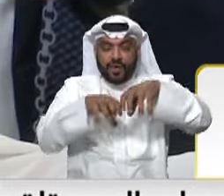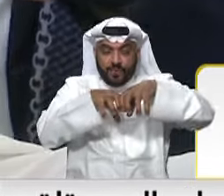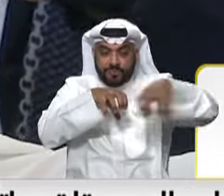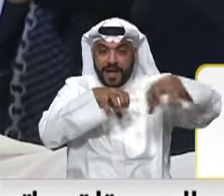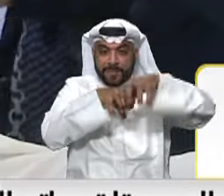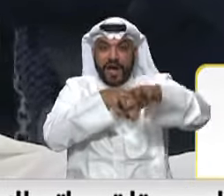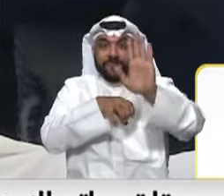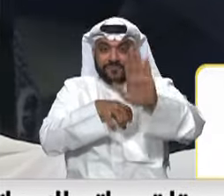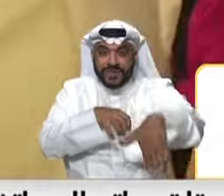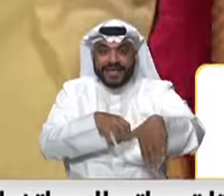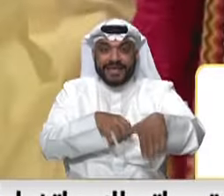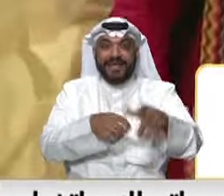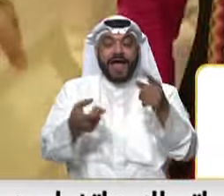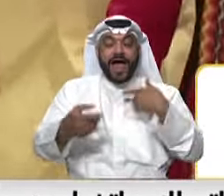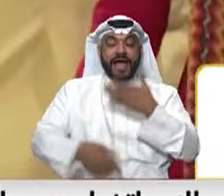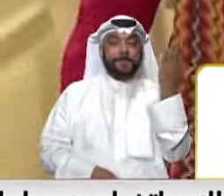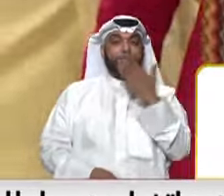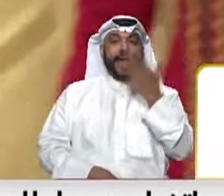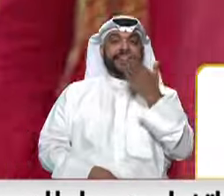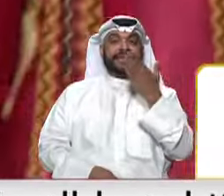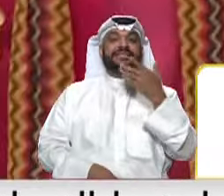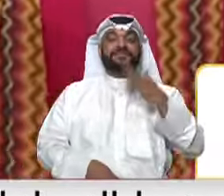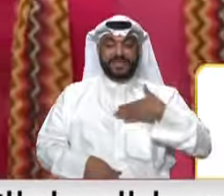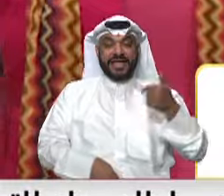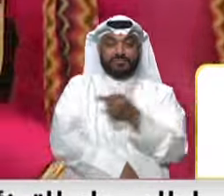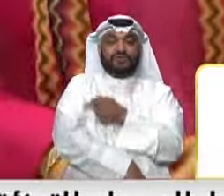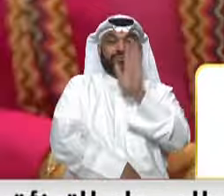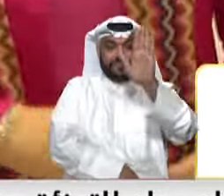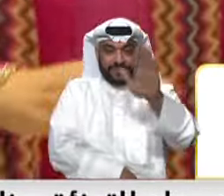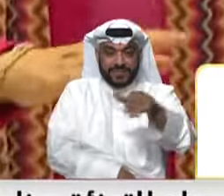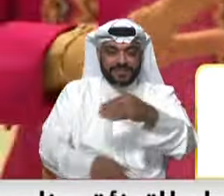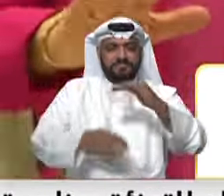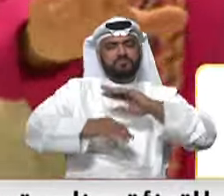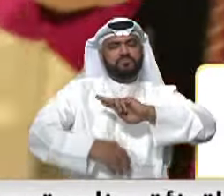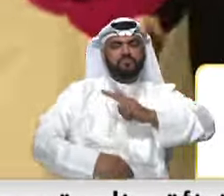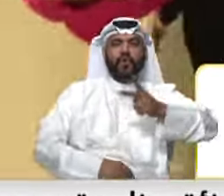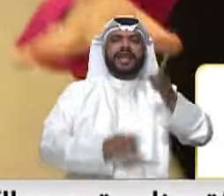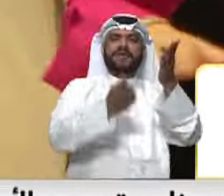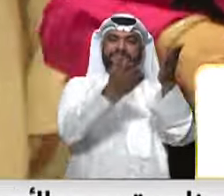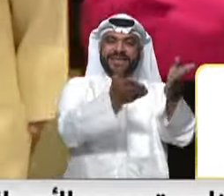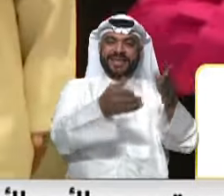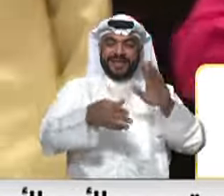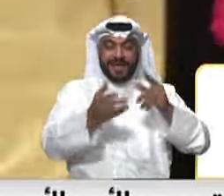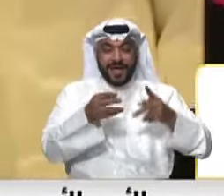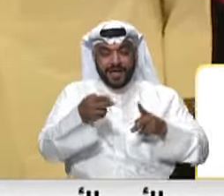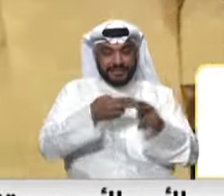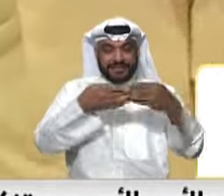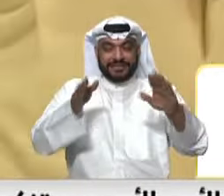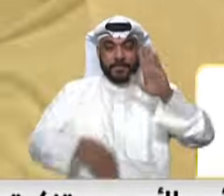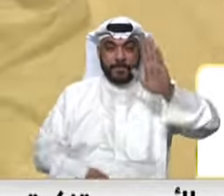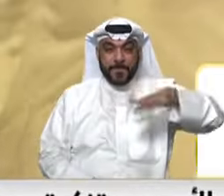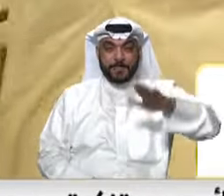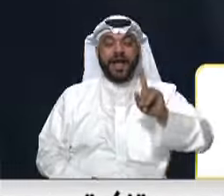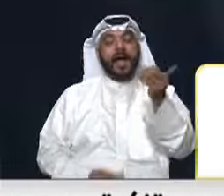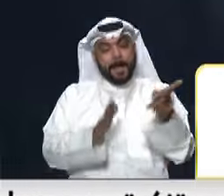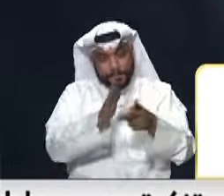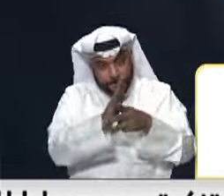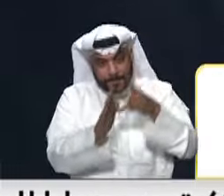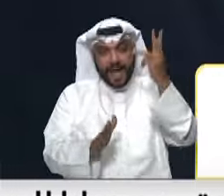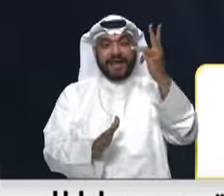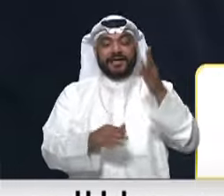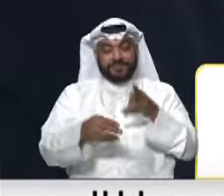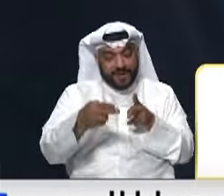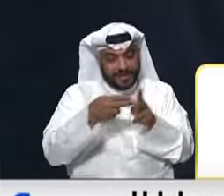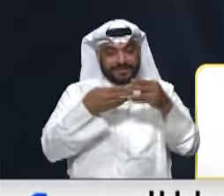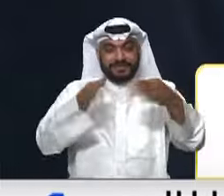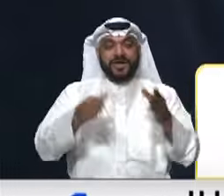المدرسية والصحة العامة. سلسلة من المشاريع الإنشائية الضخمة سيرفع الستار عنها قريبا